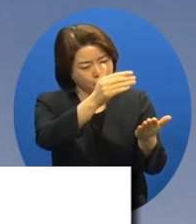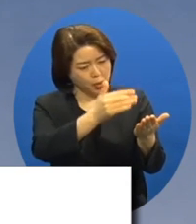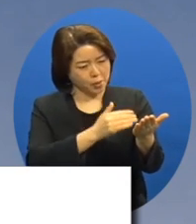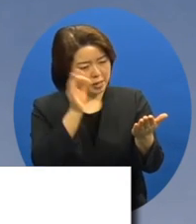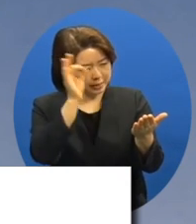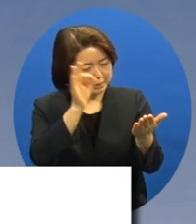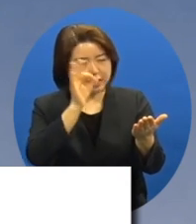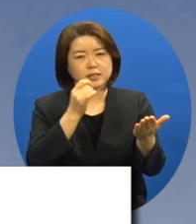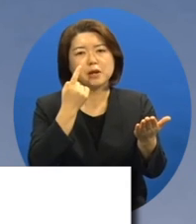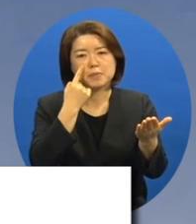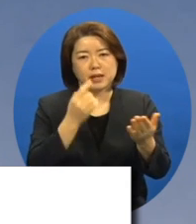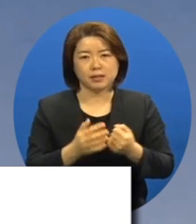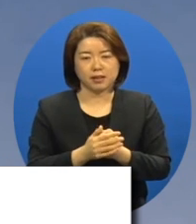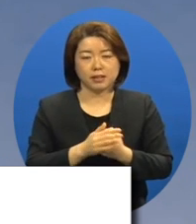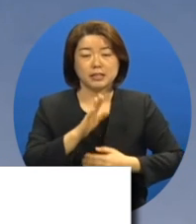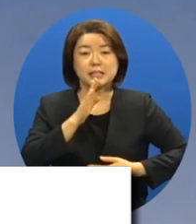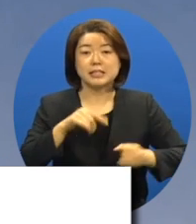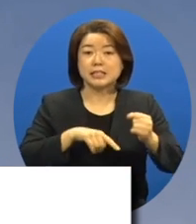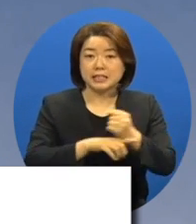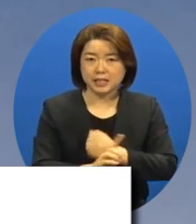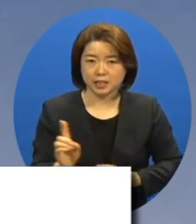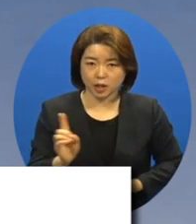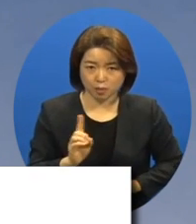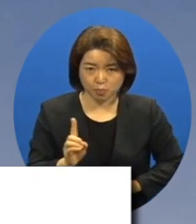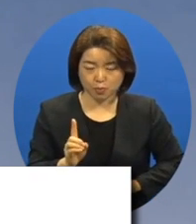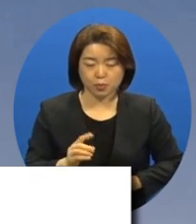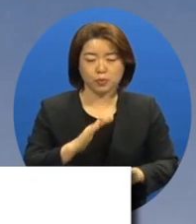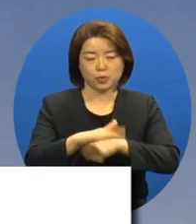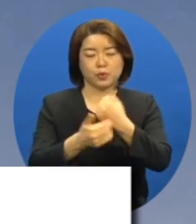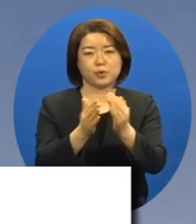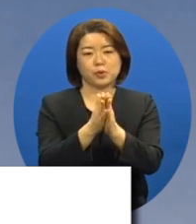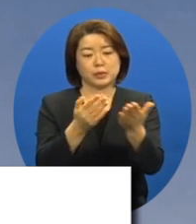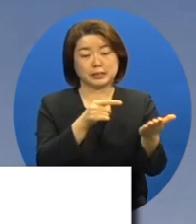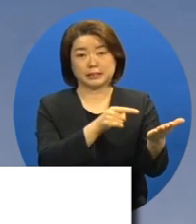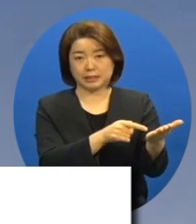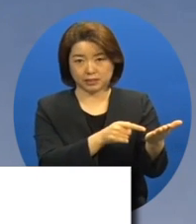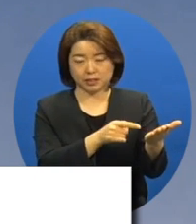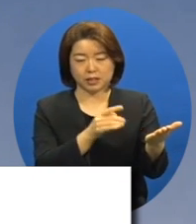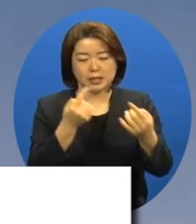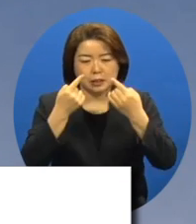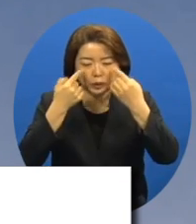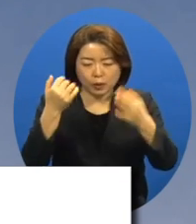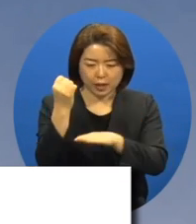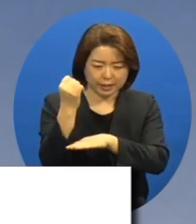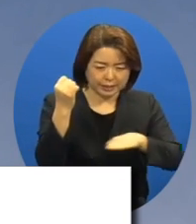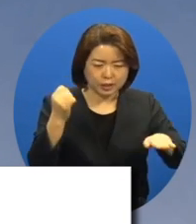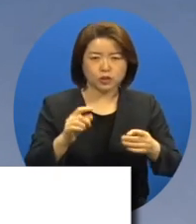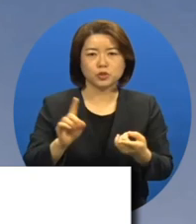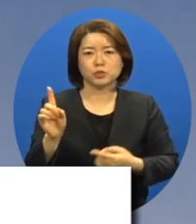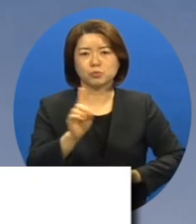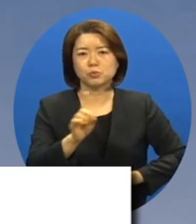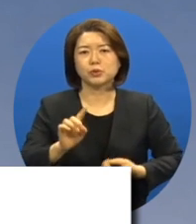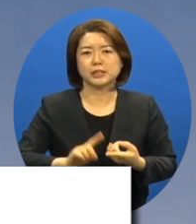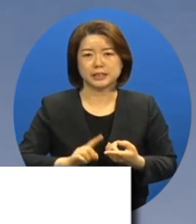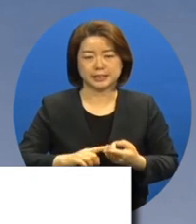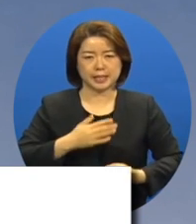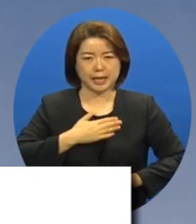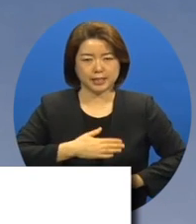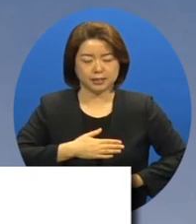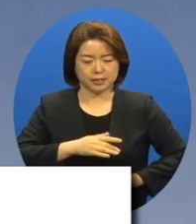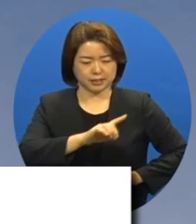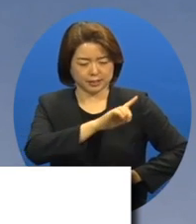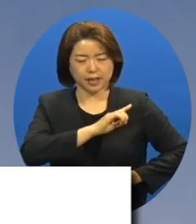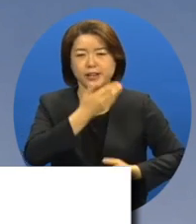입니다 진리가 무엇이냐 성경이 말하는 정확한 기준이 무엇인지를 아는 것이 가장